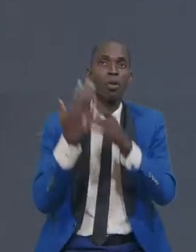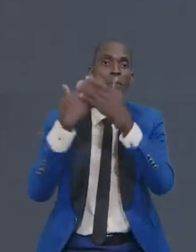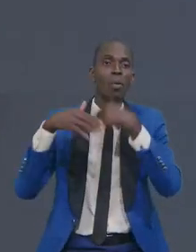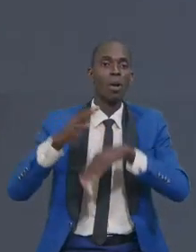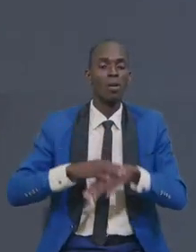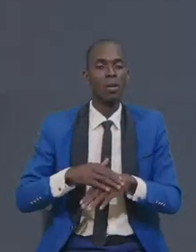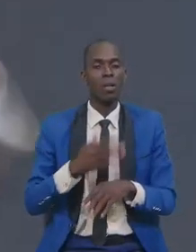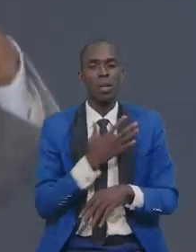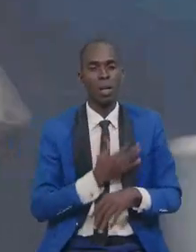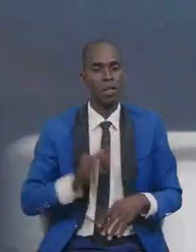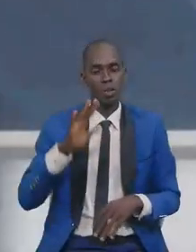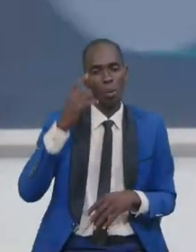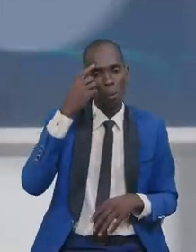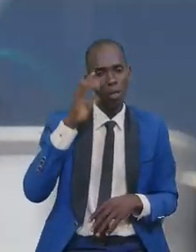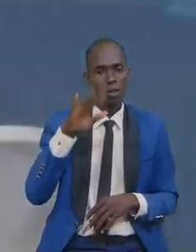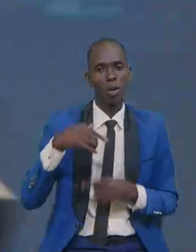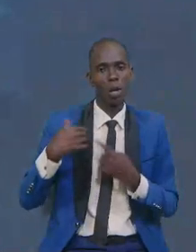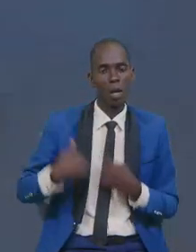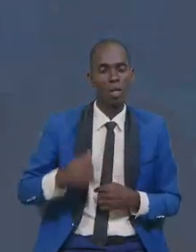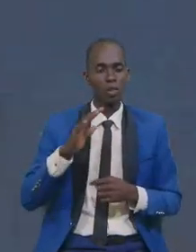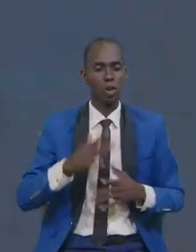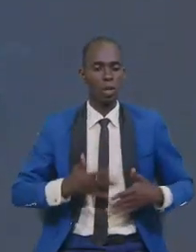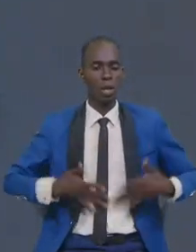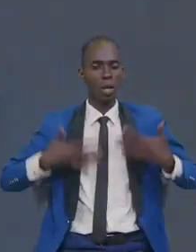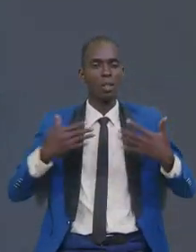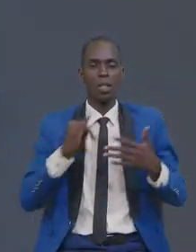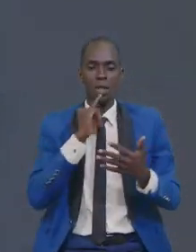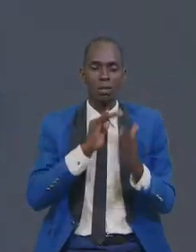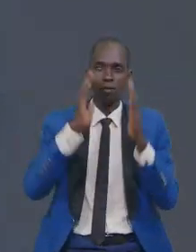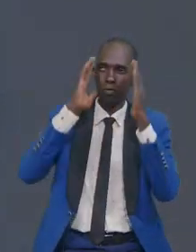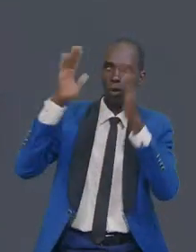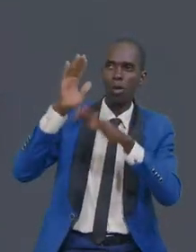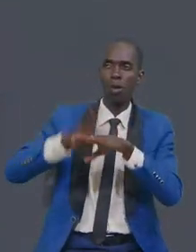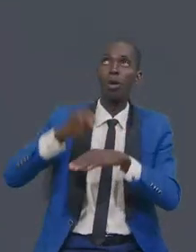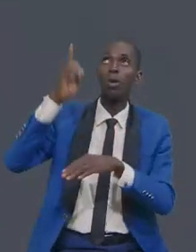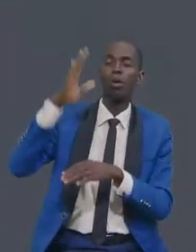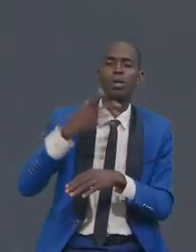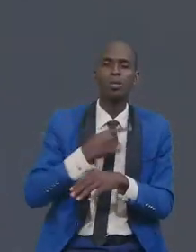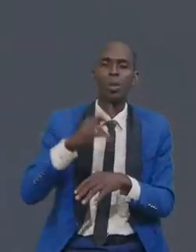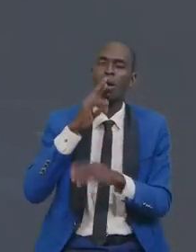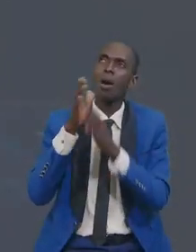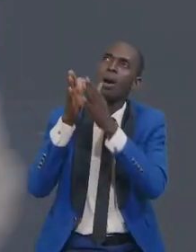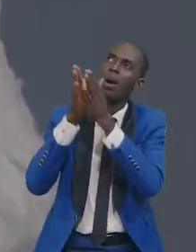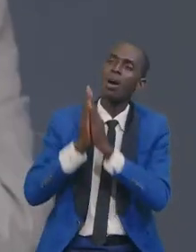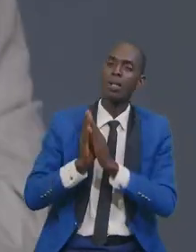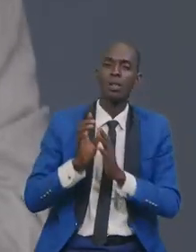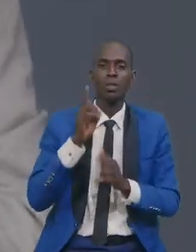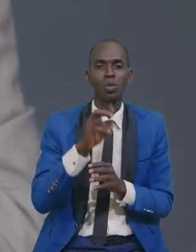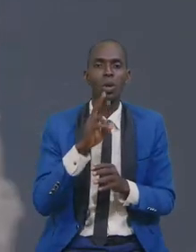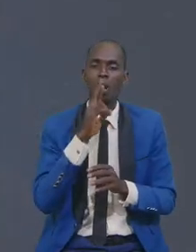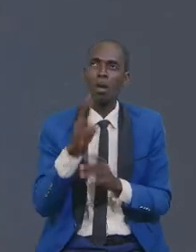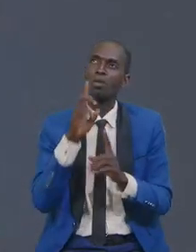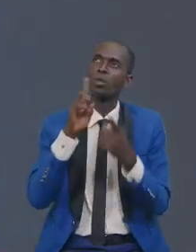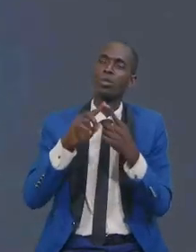ciel. Et dans ton cœur, dans ta pensée, dans ta vie, tu es centré sur Dieu. Et tu viens